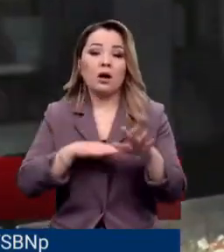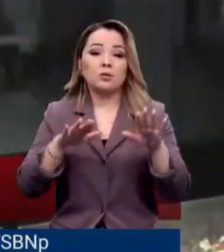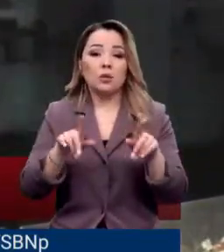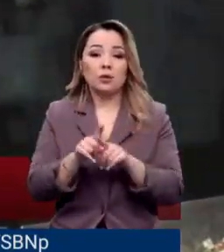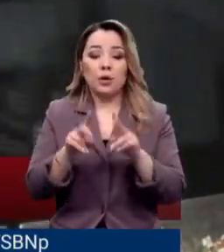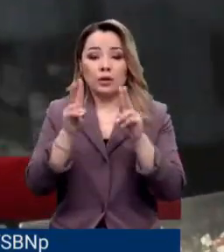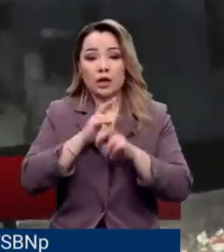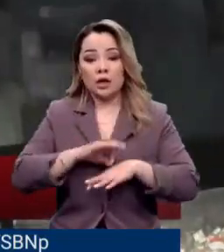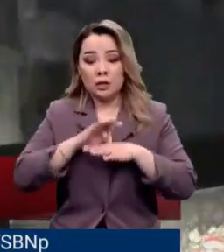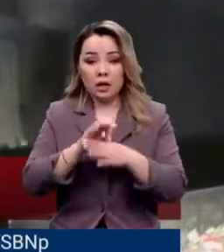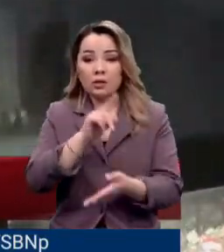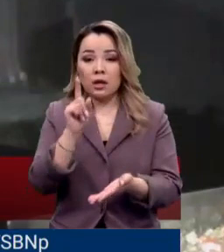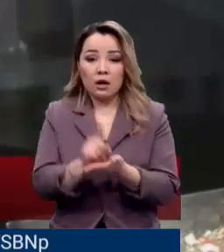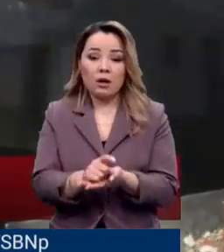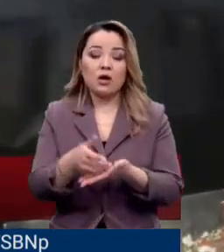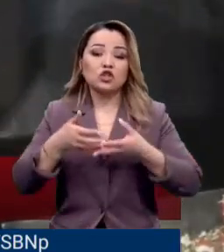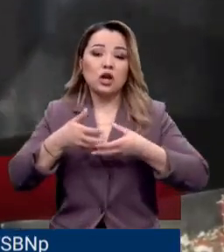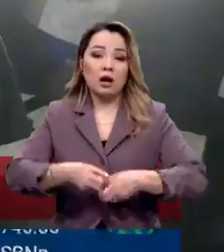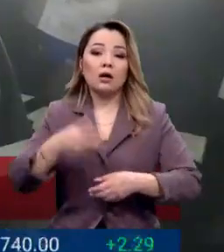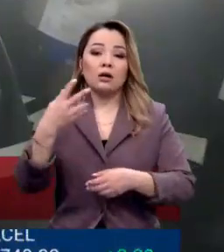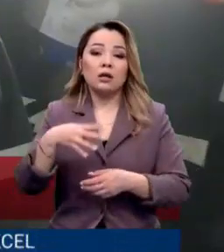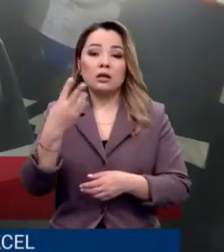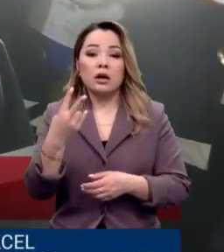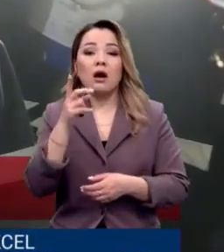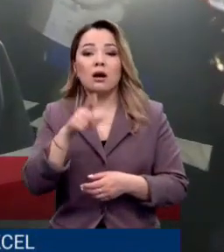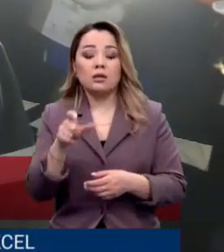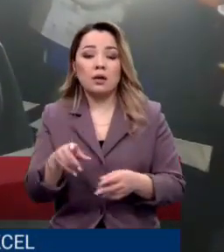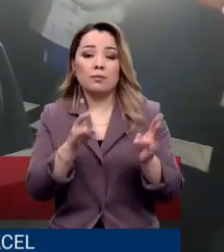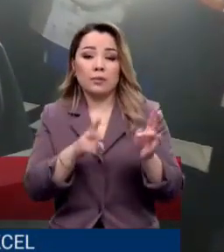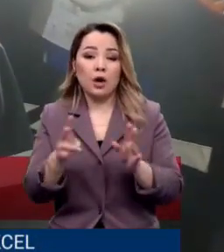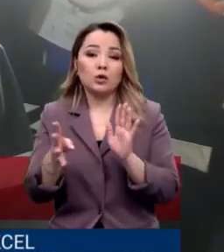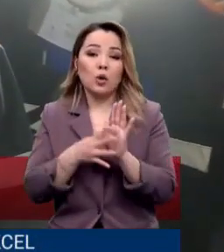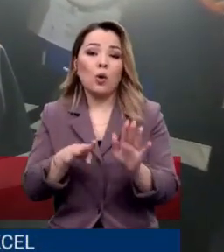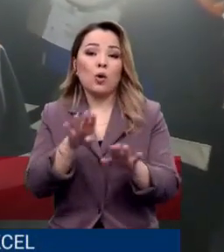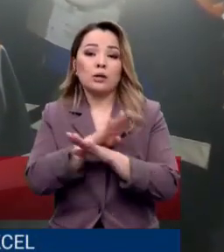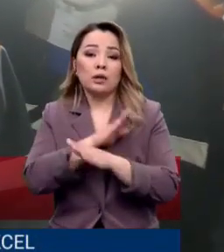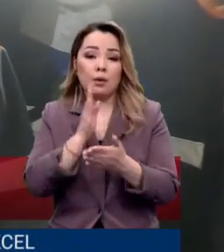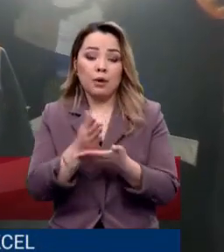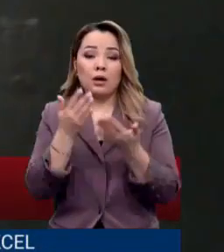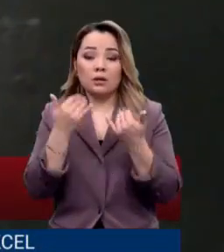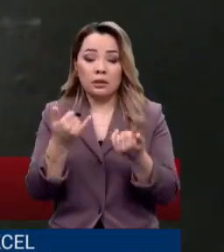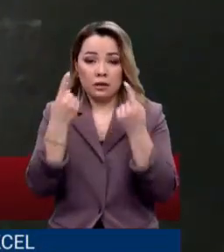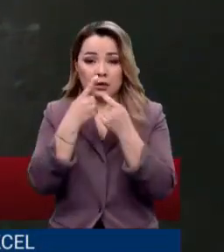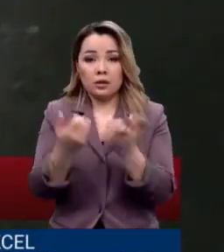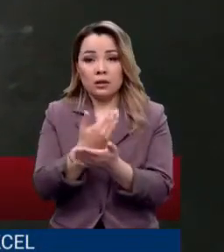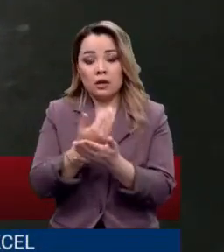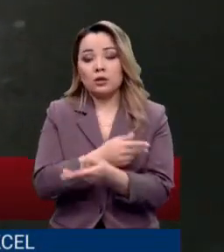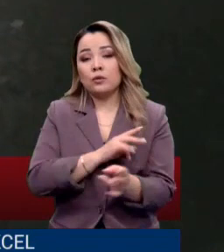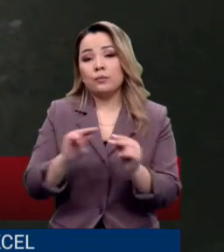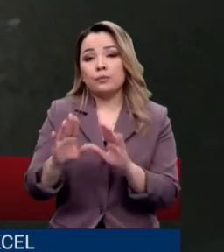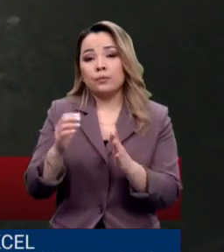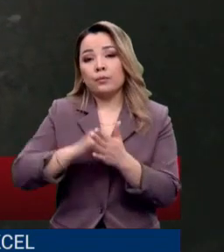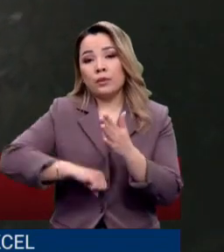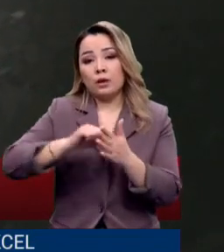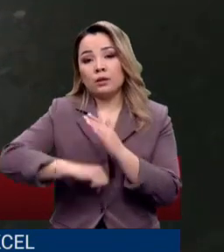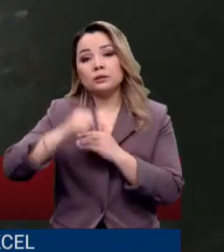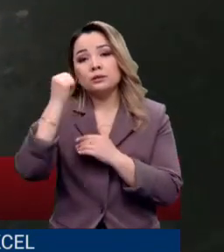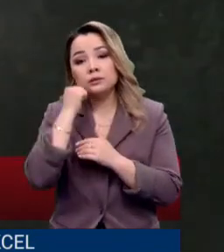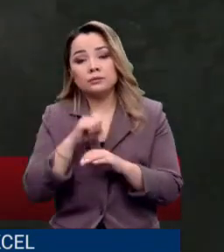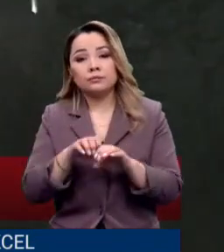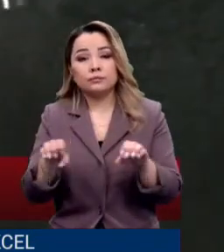тиесілі шахталарда 42 адам зардап шегіп, 9-ы қайтыс болған. Құзырлы орган өкілдерінің сөзінше, апаттардың жиілеуіне тозығы